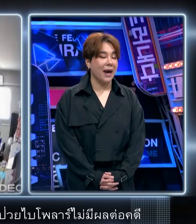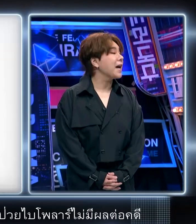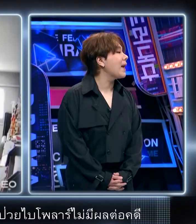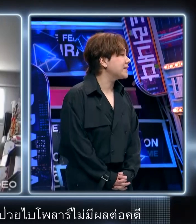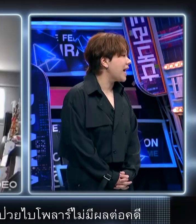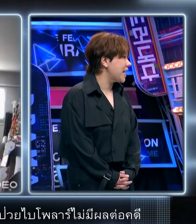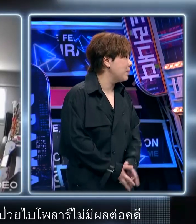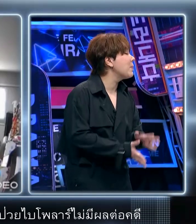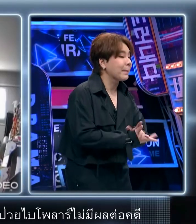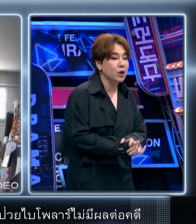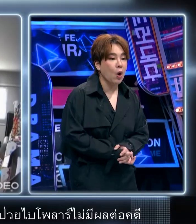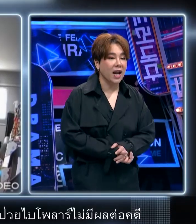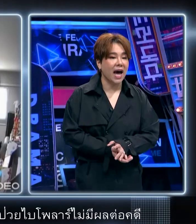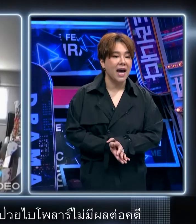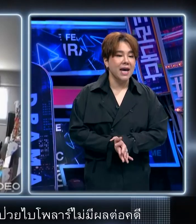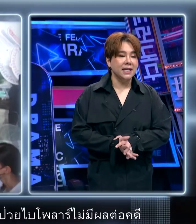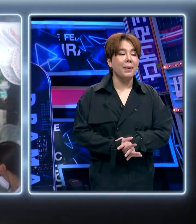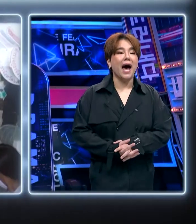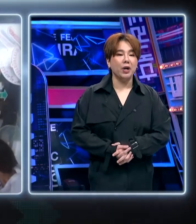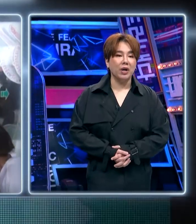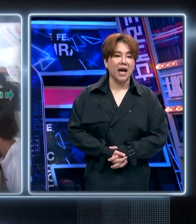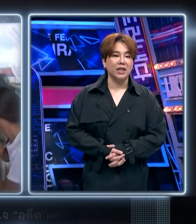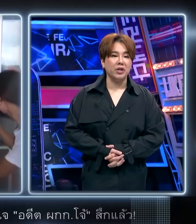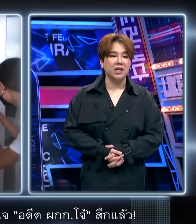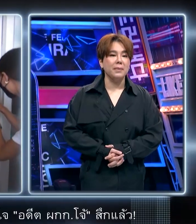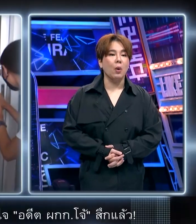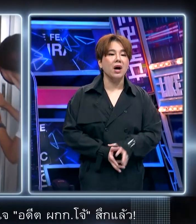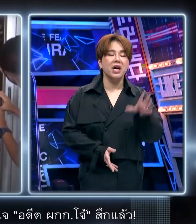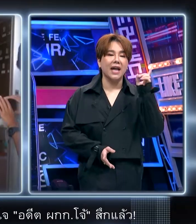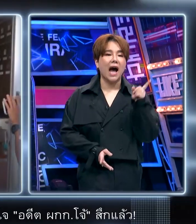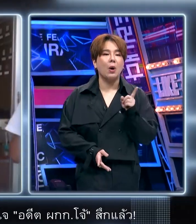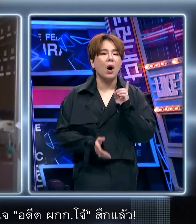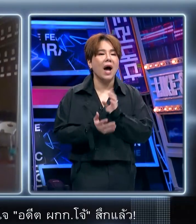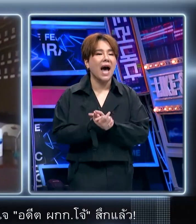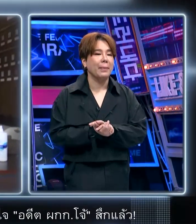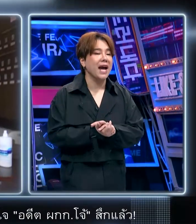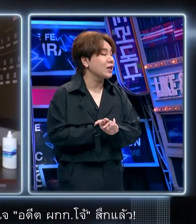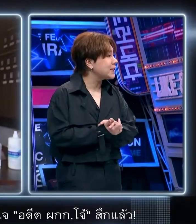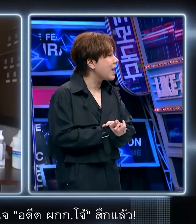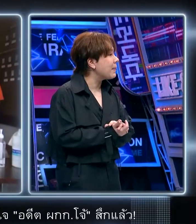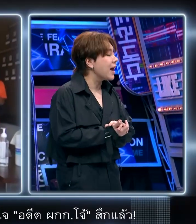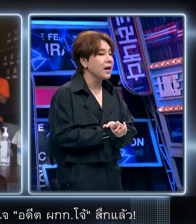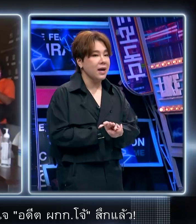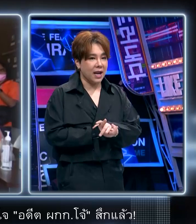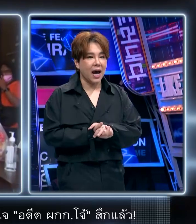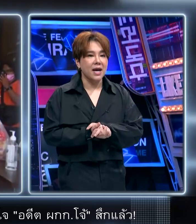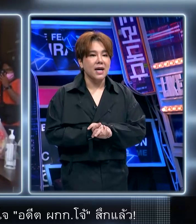คยไปให้กำลังใจอดีตผู้กำกับโจ้นะคะคือพระอานนท์เนี่ยนะคะตอนนี้อย่างที่บอกว่าเขาเดินทางเอาอาหงอาหารไปให้ตอนนั้นจำได้ไหมนะ ฮะไปให้ก